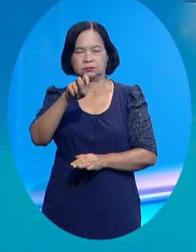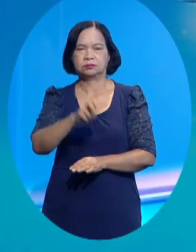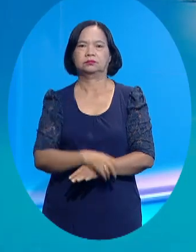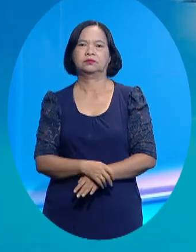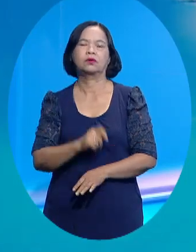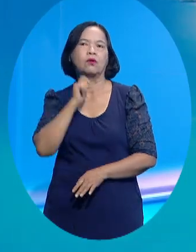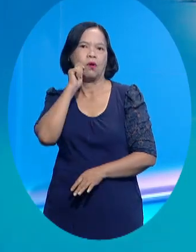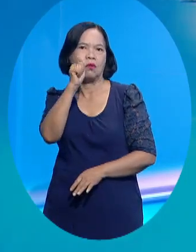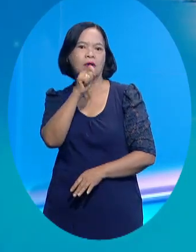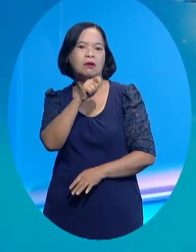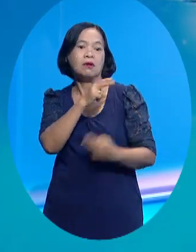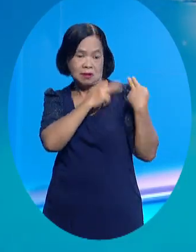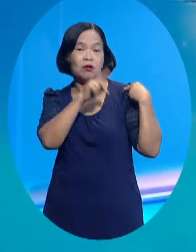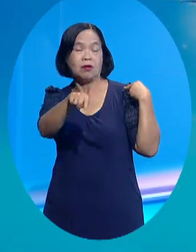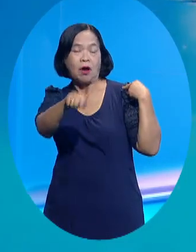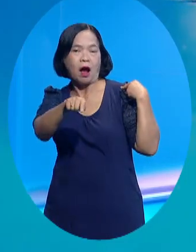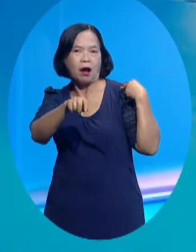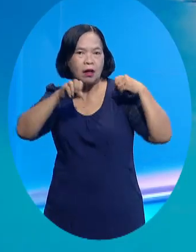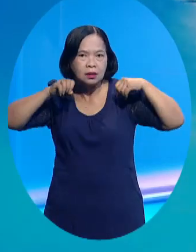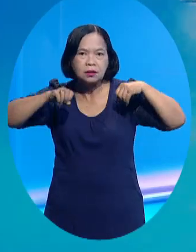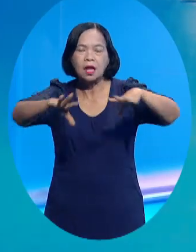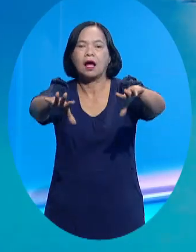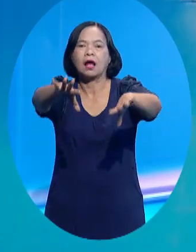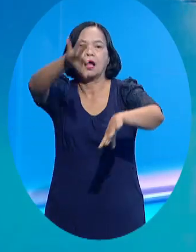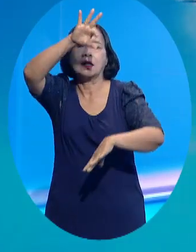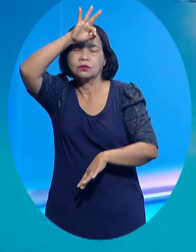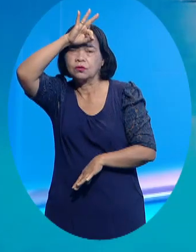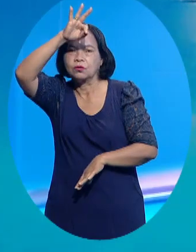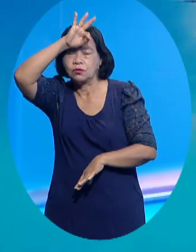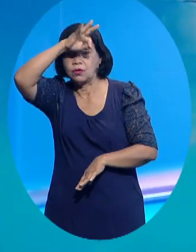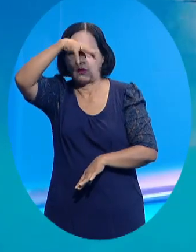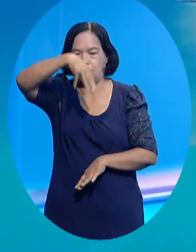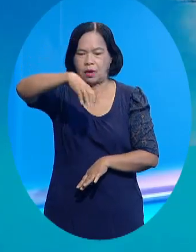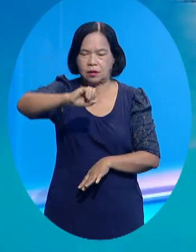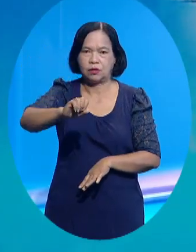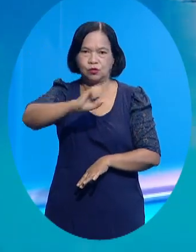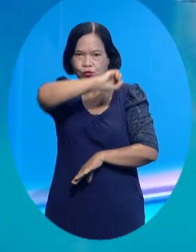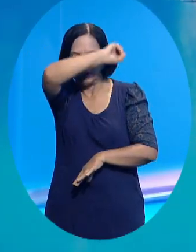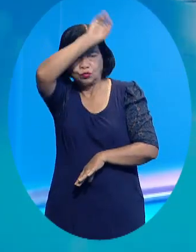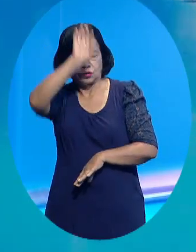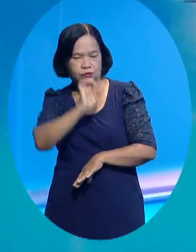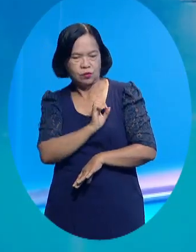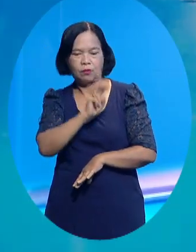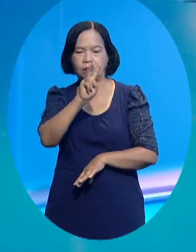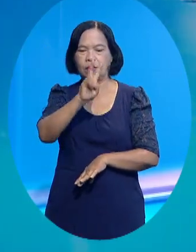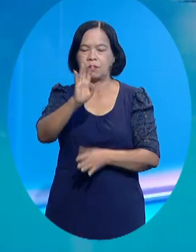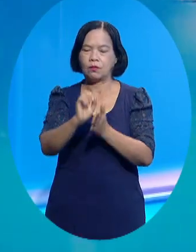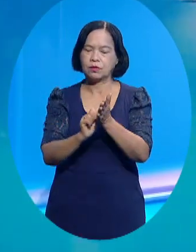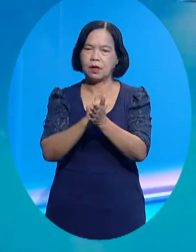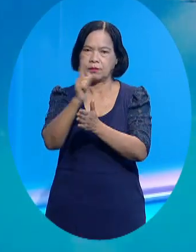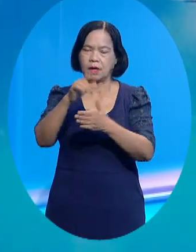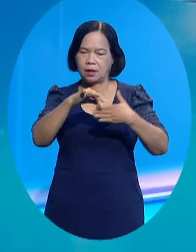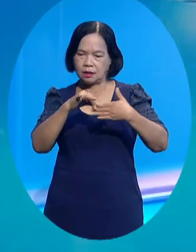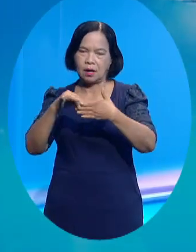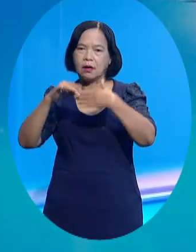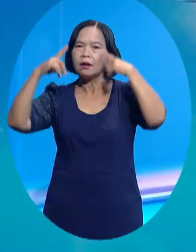Ukraina đã nhận trách nhiệm vụ tấn công bằng truân tại thủ đô Matxcơva của Nga vào sáng sớm ngày 24 tháng 7 theo như nhiều hãng tin dẫn